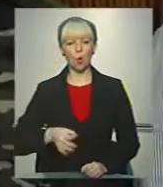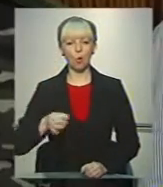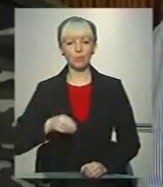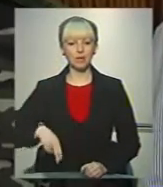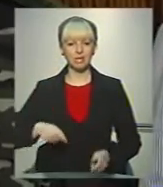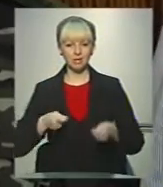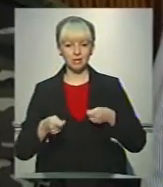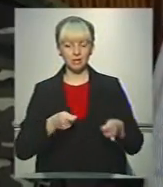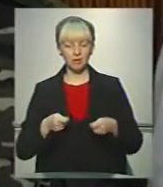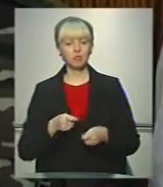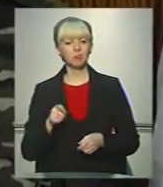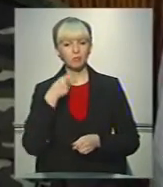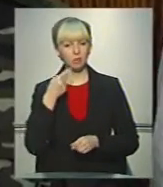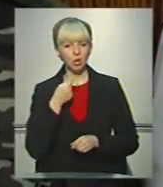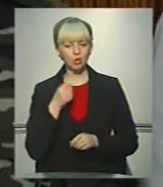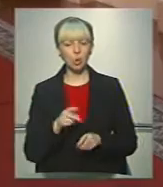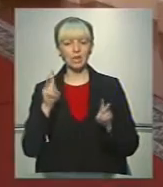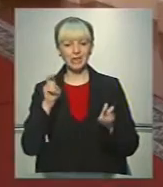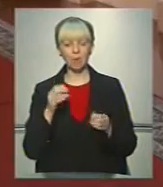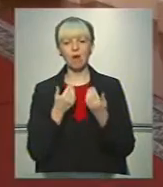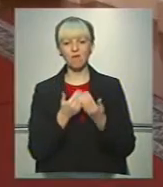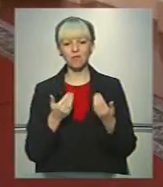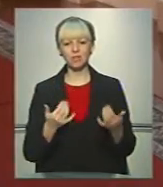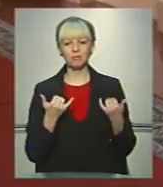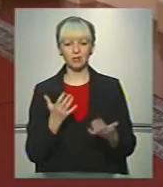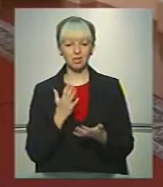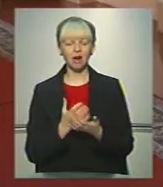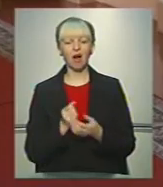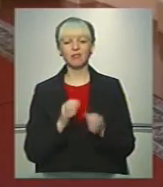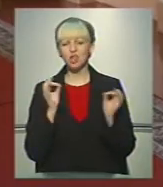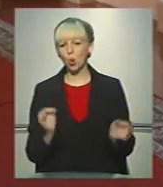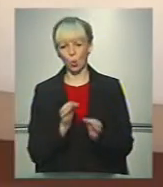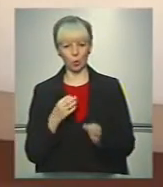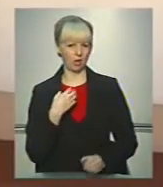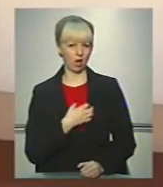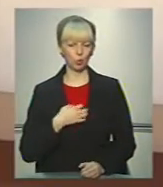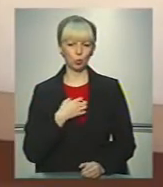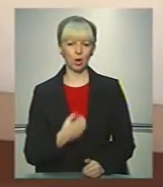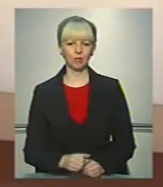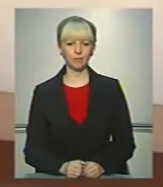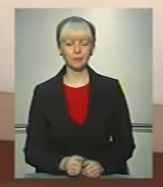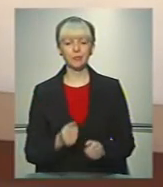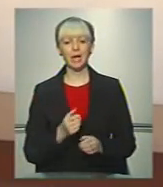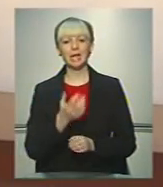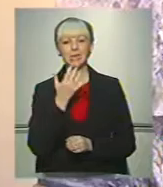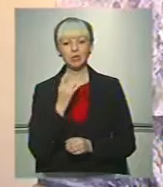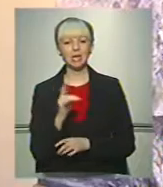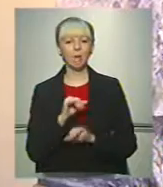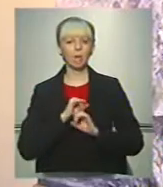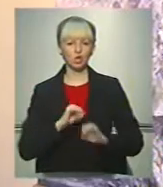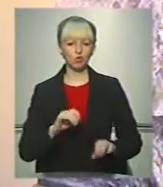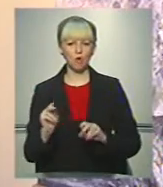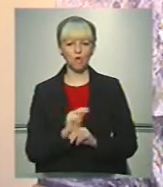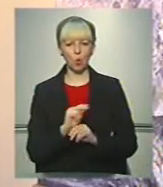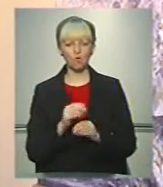облдержадміністрації Ігор Сорокумов зазначає, тема виставки нині є як ніколи актуальною. Національне і патріотичне